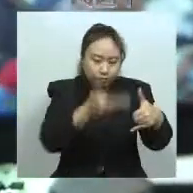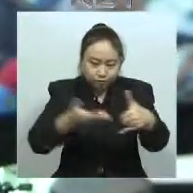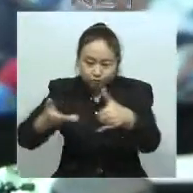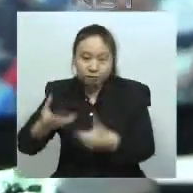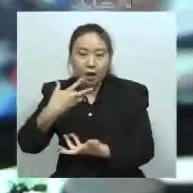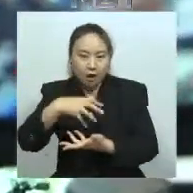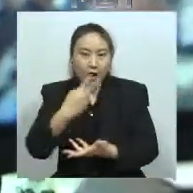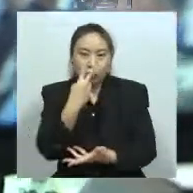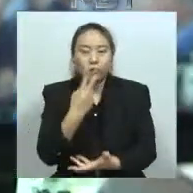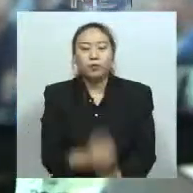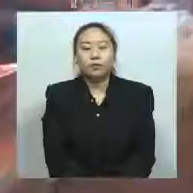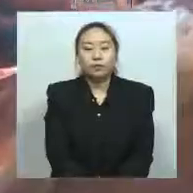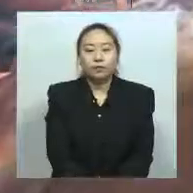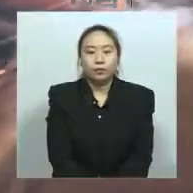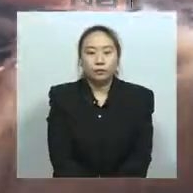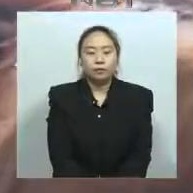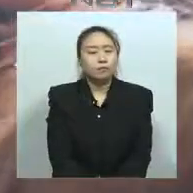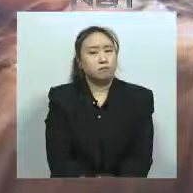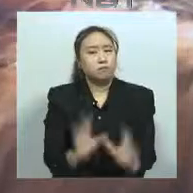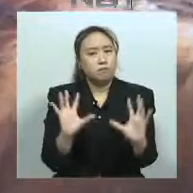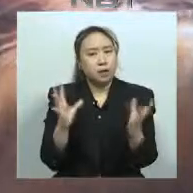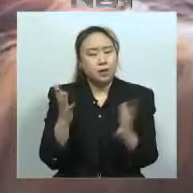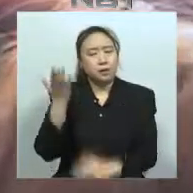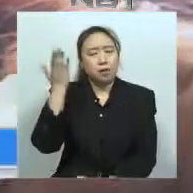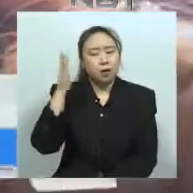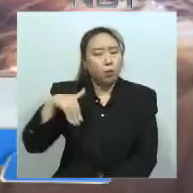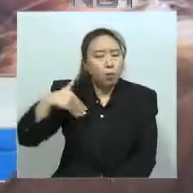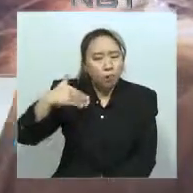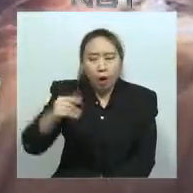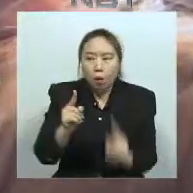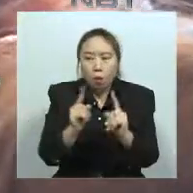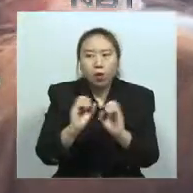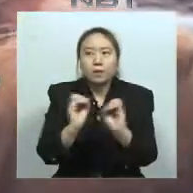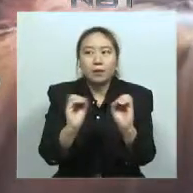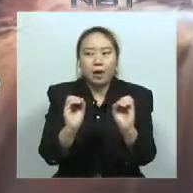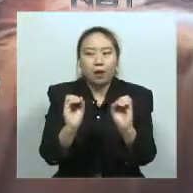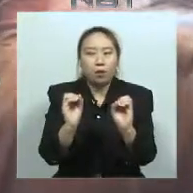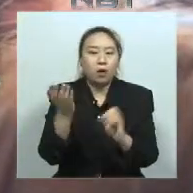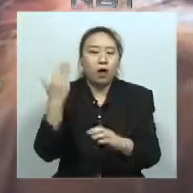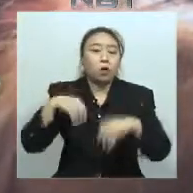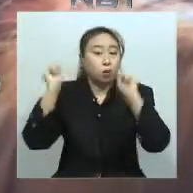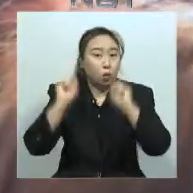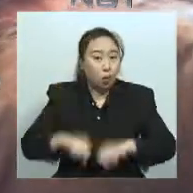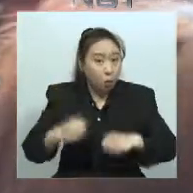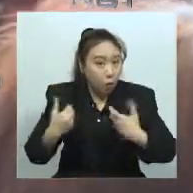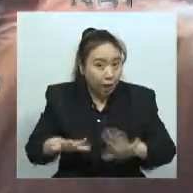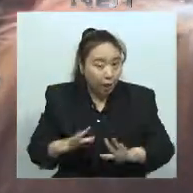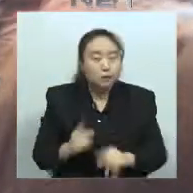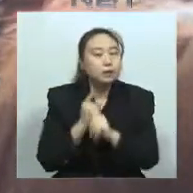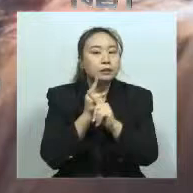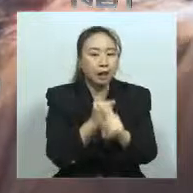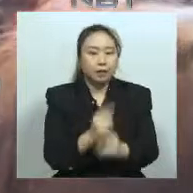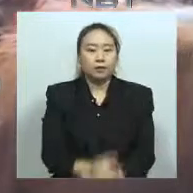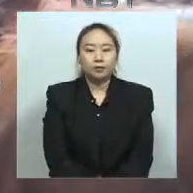ครับ ไม่มีนะก็ไม่เคยคุยอะไรกันอีกเลยนะครับก็ตกลงยังไงก็เป็นไปตามนั้น แล้